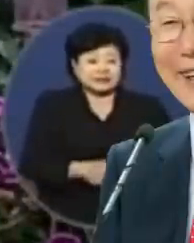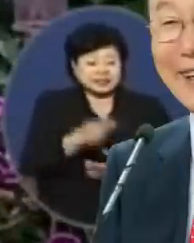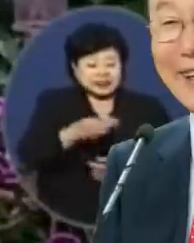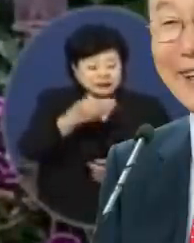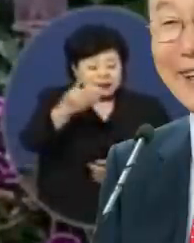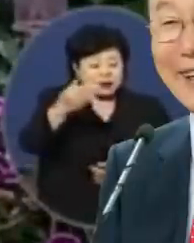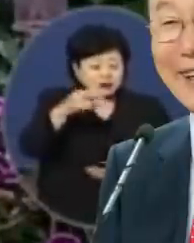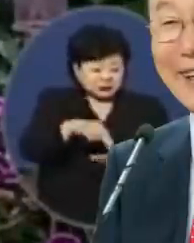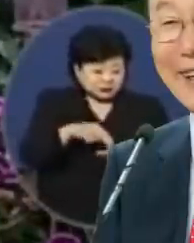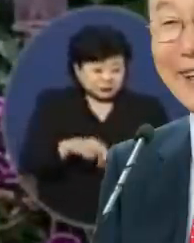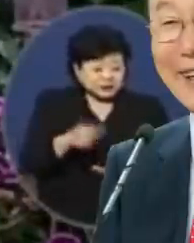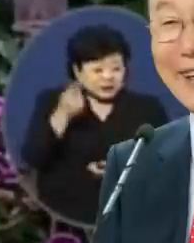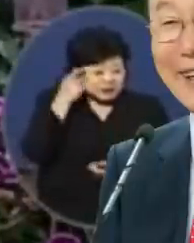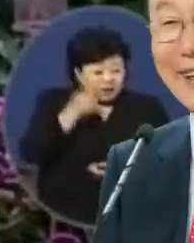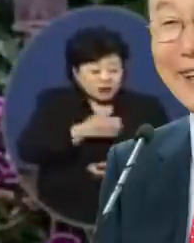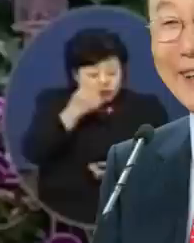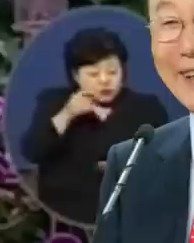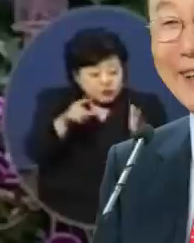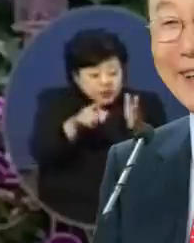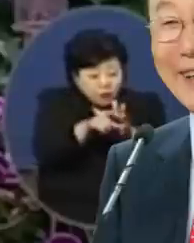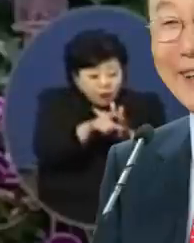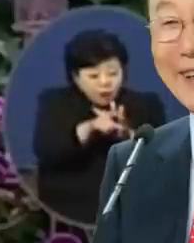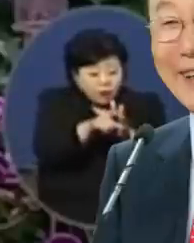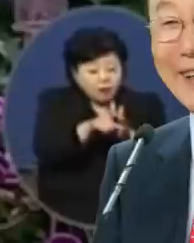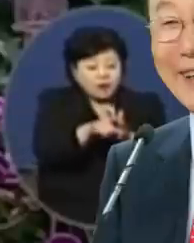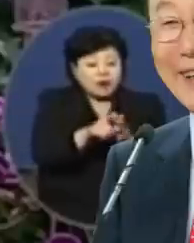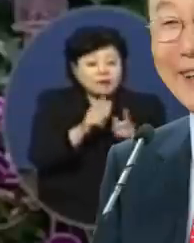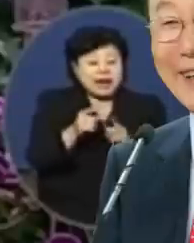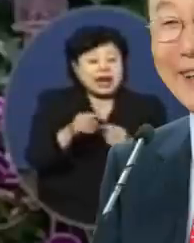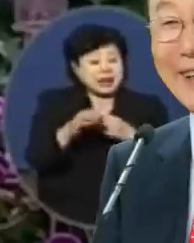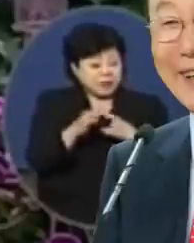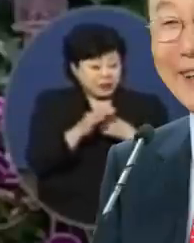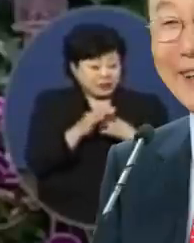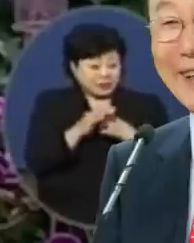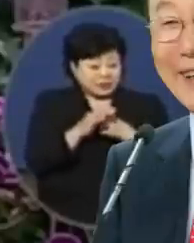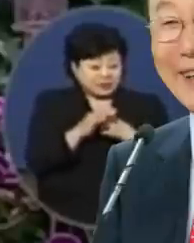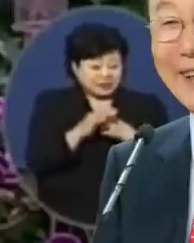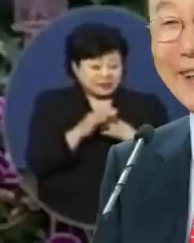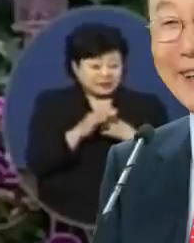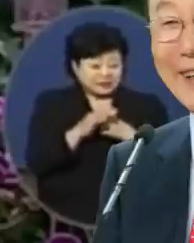3차원적인 상황은 생각하고 꿈꾸고 믿고 말하면